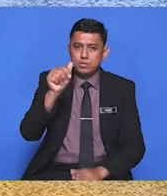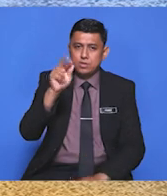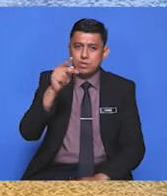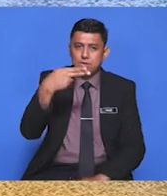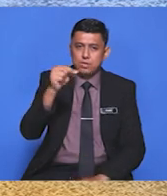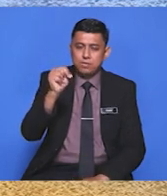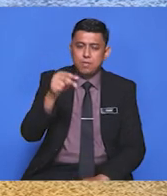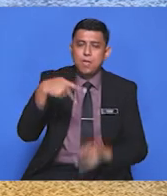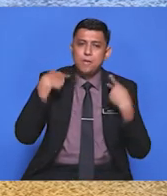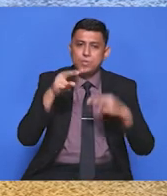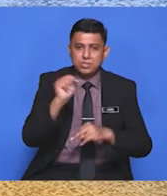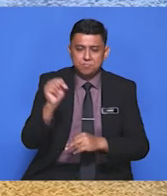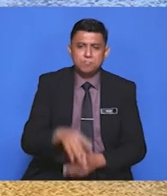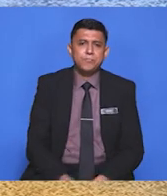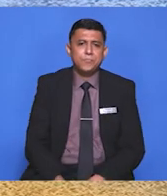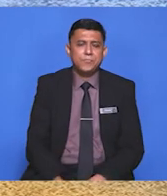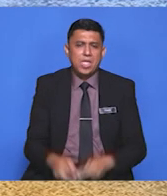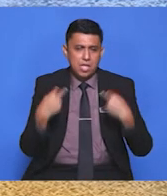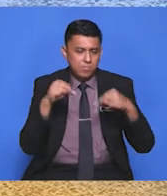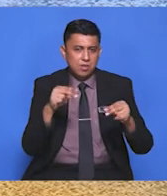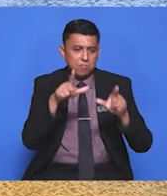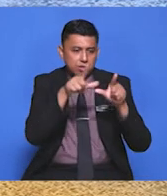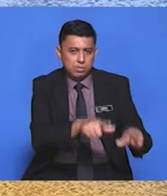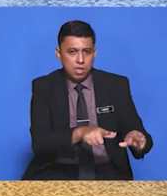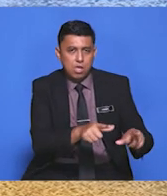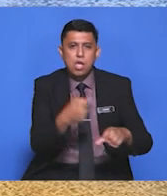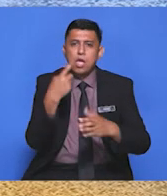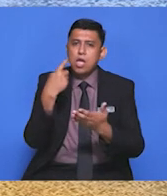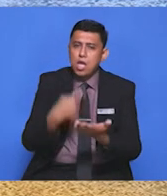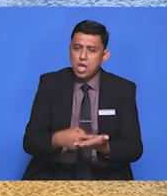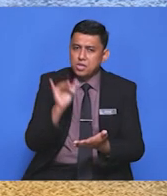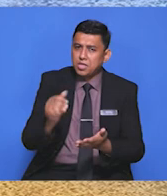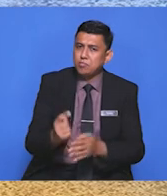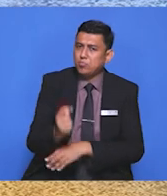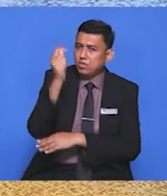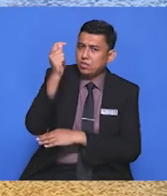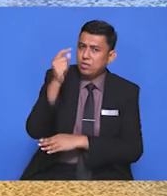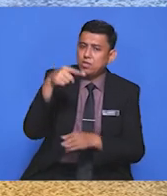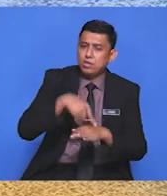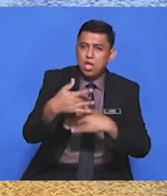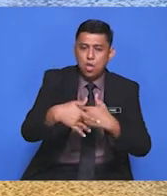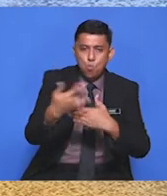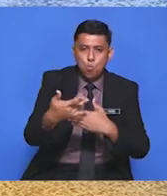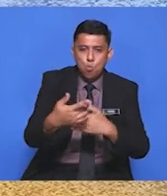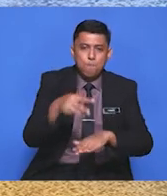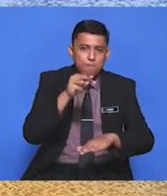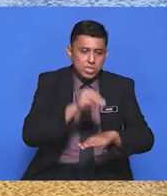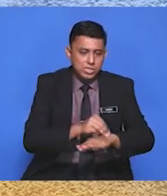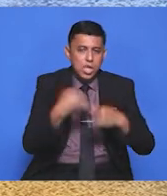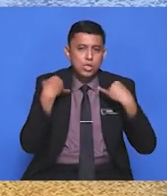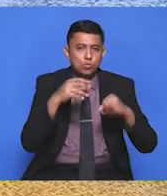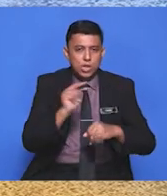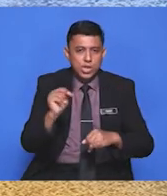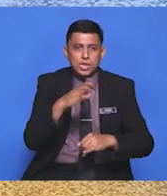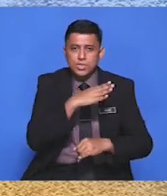keadaan yang mana perniagaan itu meletakkan harga yang tinggi di awal tempoh